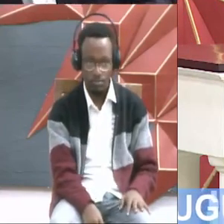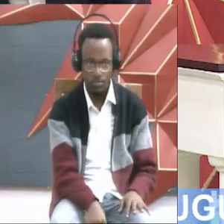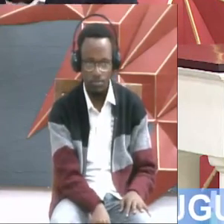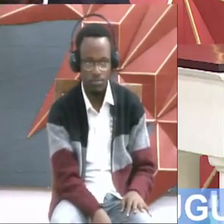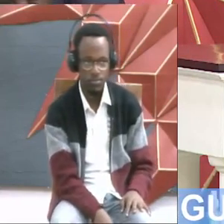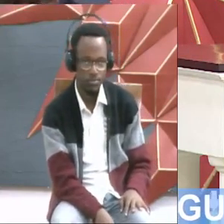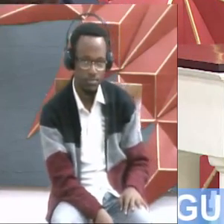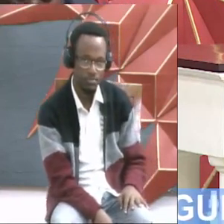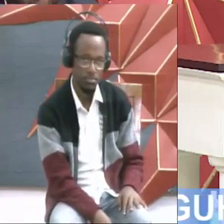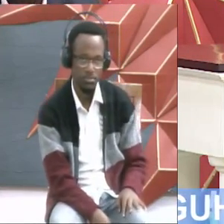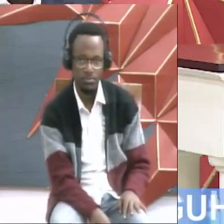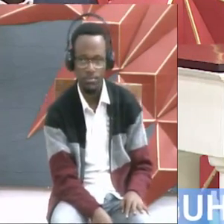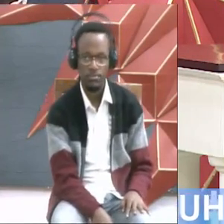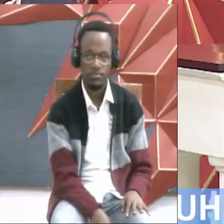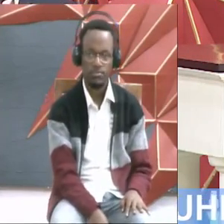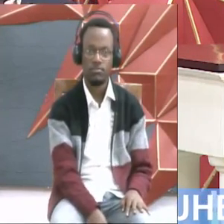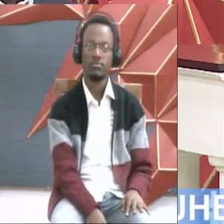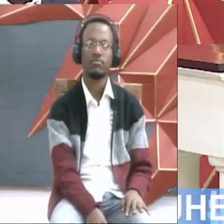Yewe Imana ibaho umugisha.